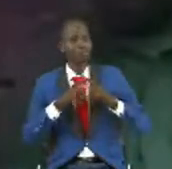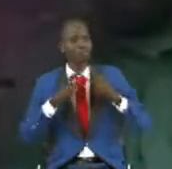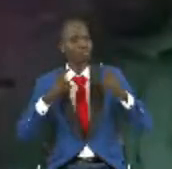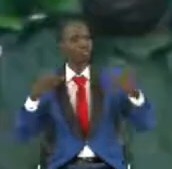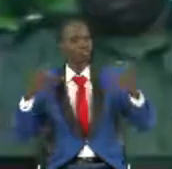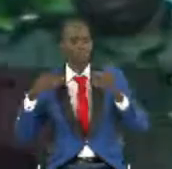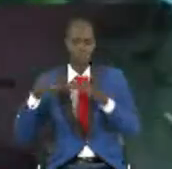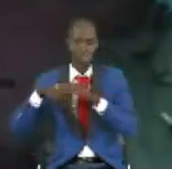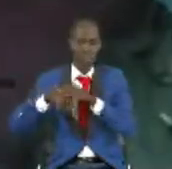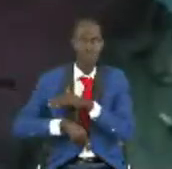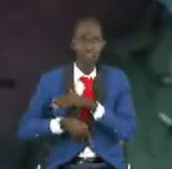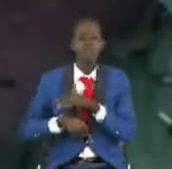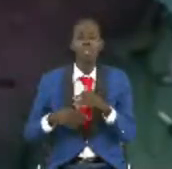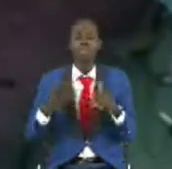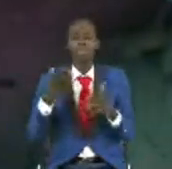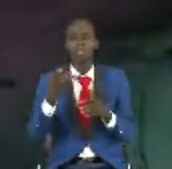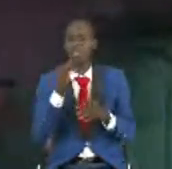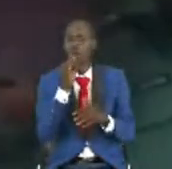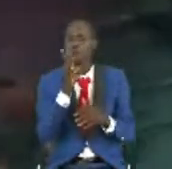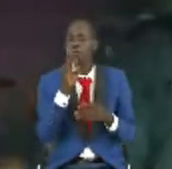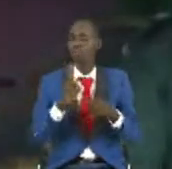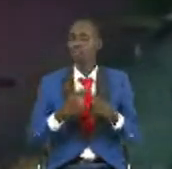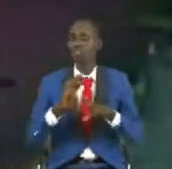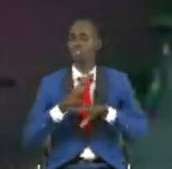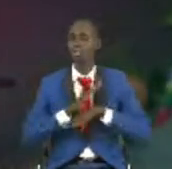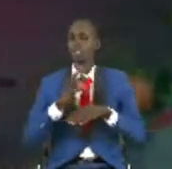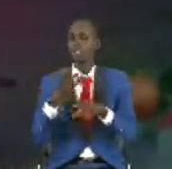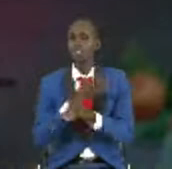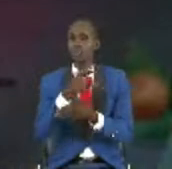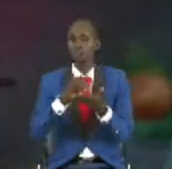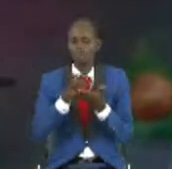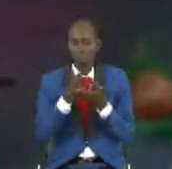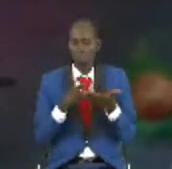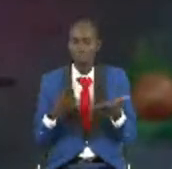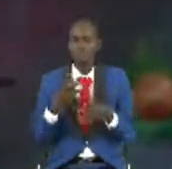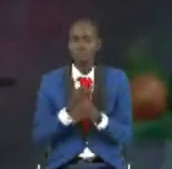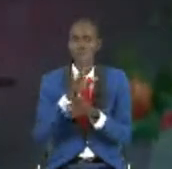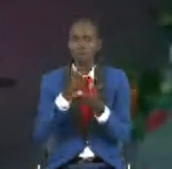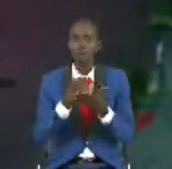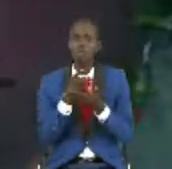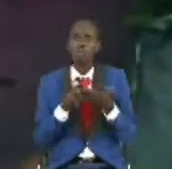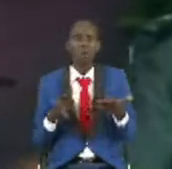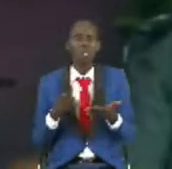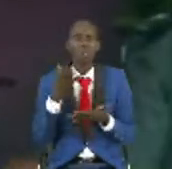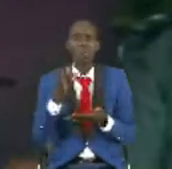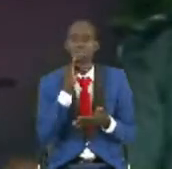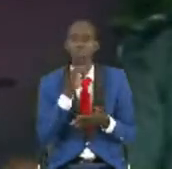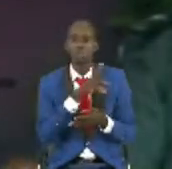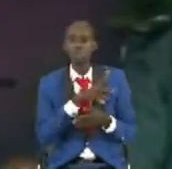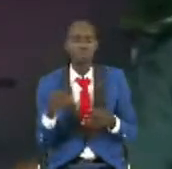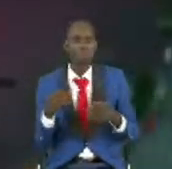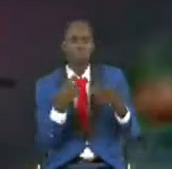La part est grande. Pour tout le monde, prends ta part, prends ta part. Il n'y a pas de